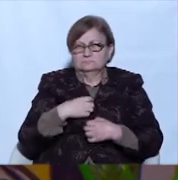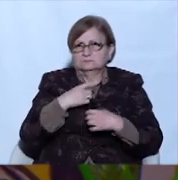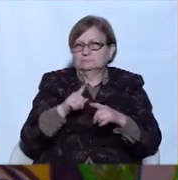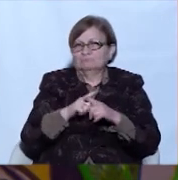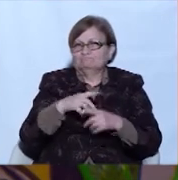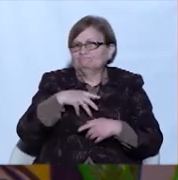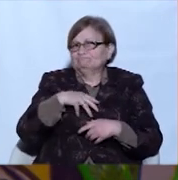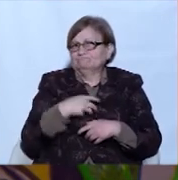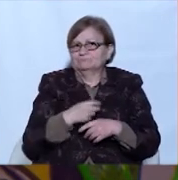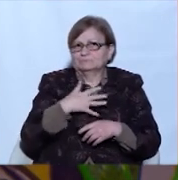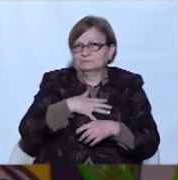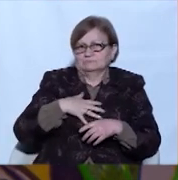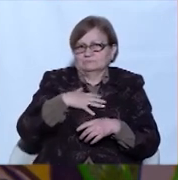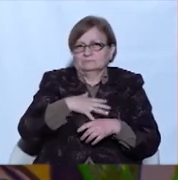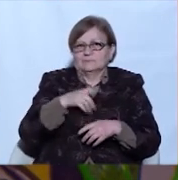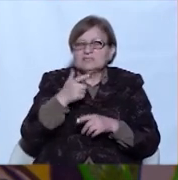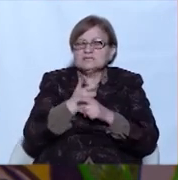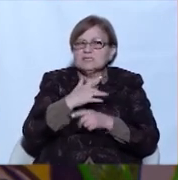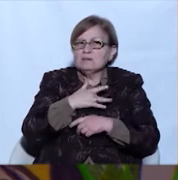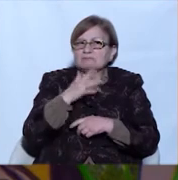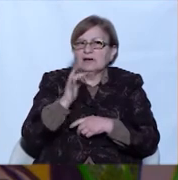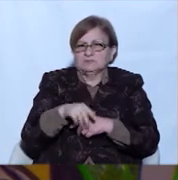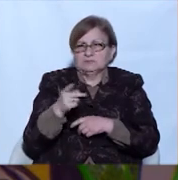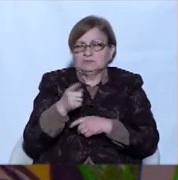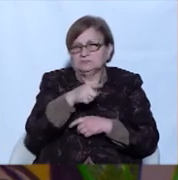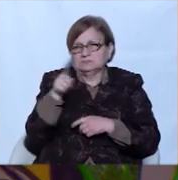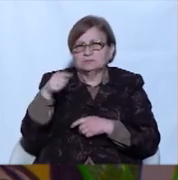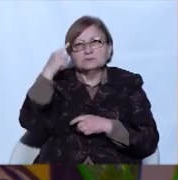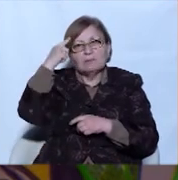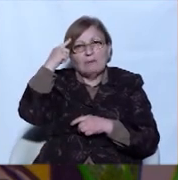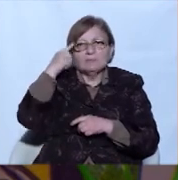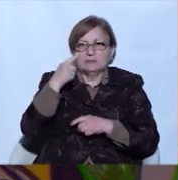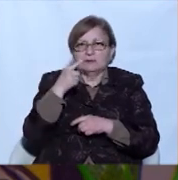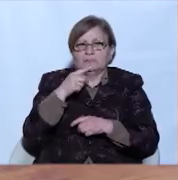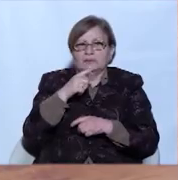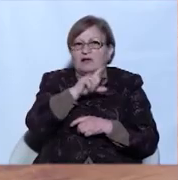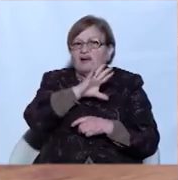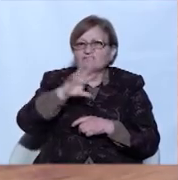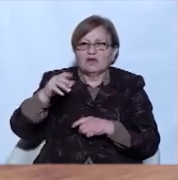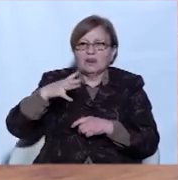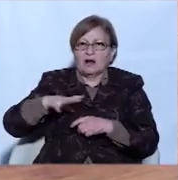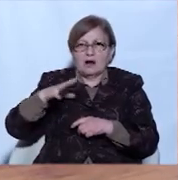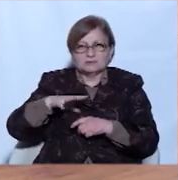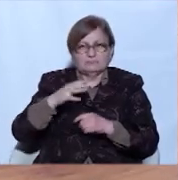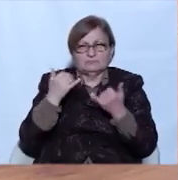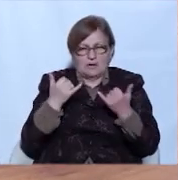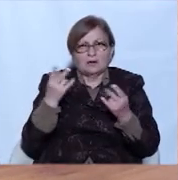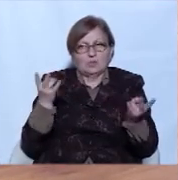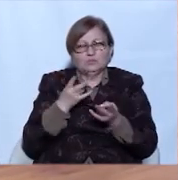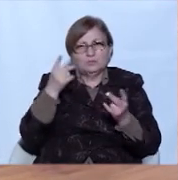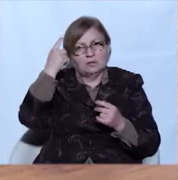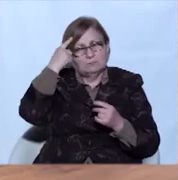გახლავთ ეს, ძალიან მკაცრად დამაფიქრებელი. თვითოულმა ქართველმა უნდა იფიქროს ეს